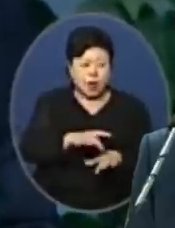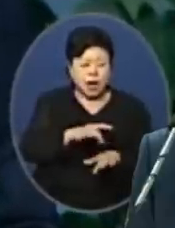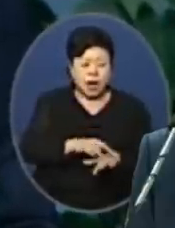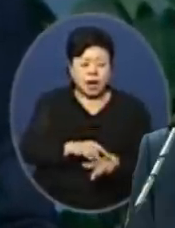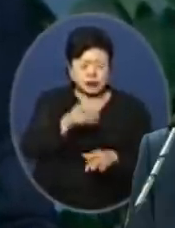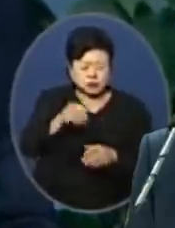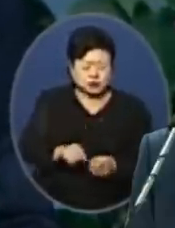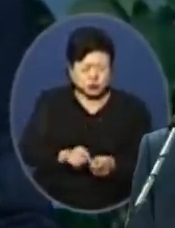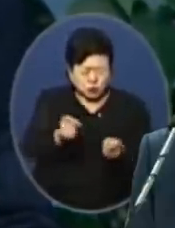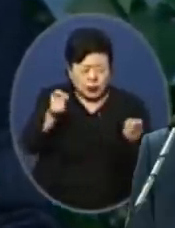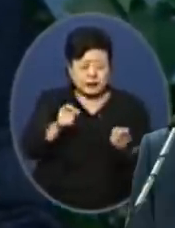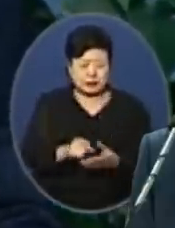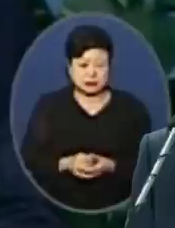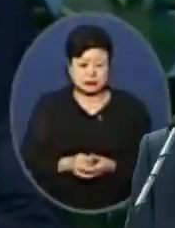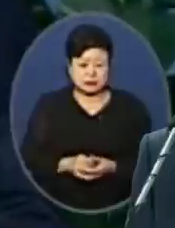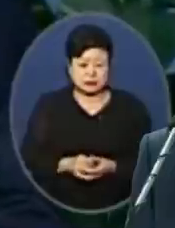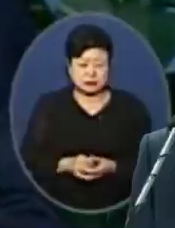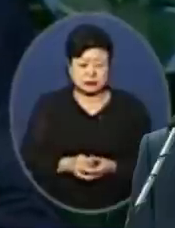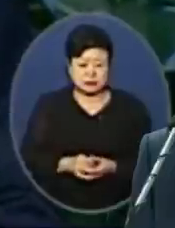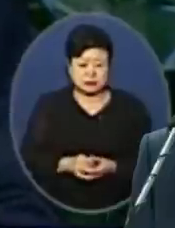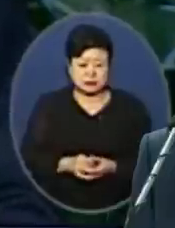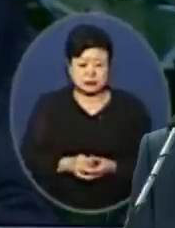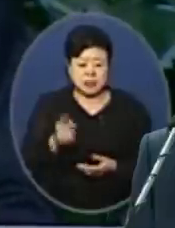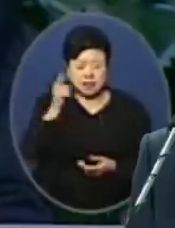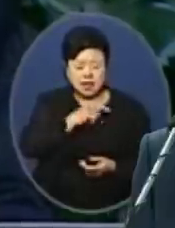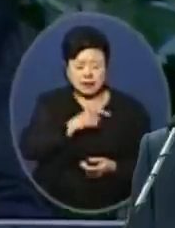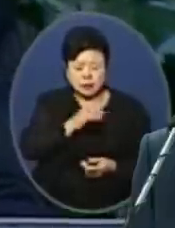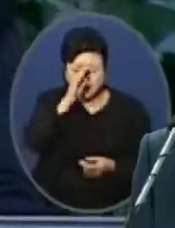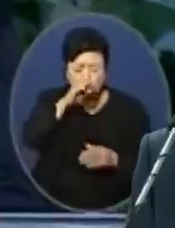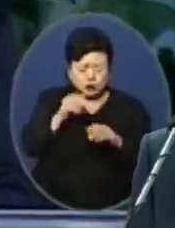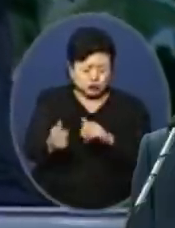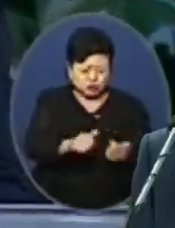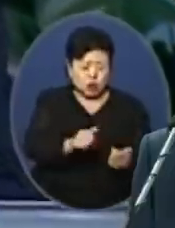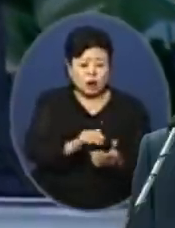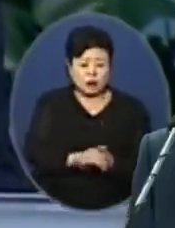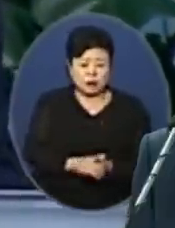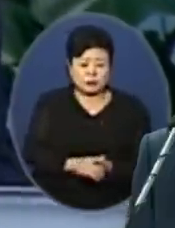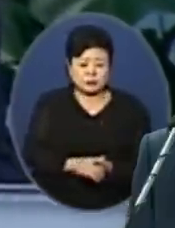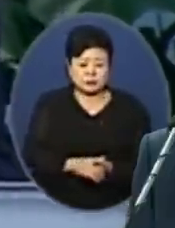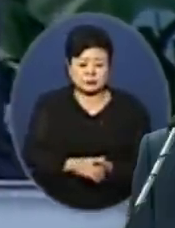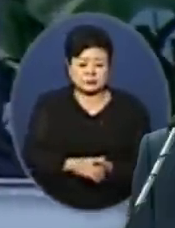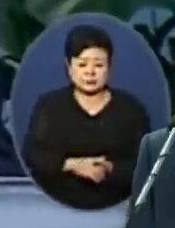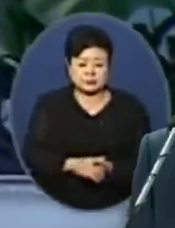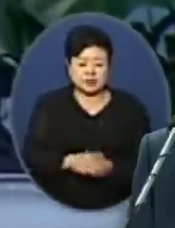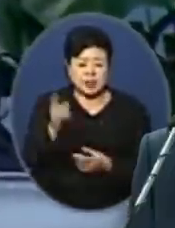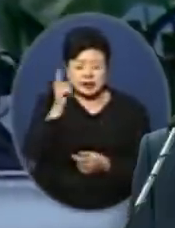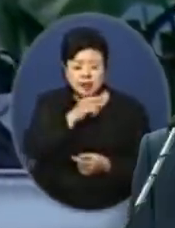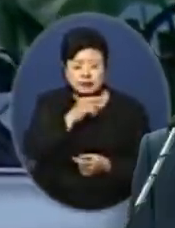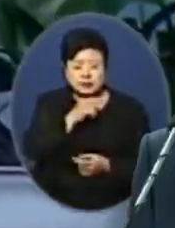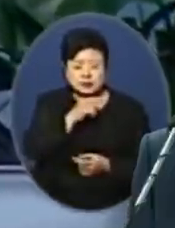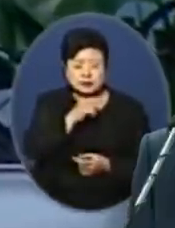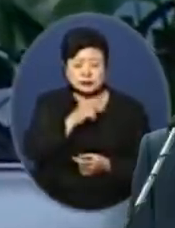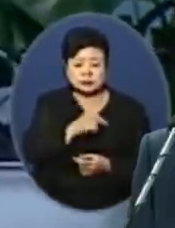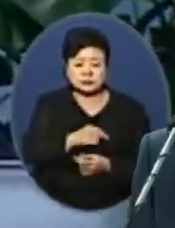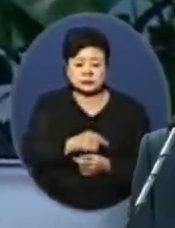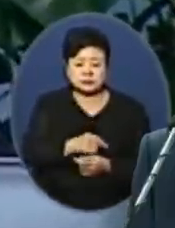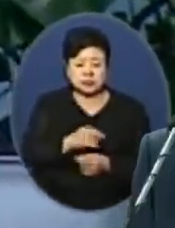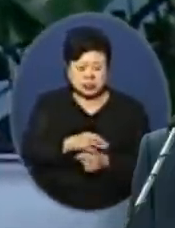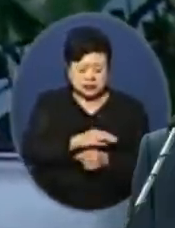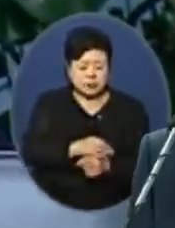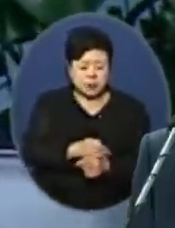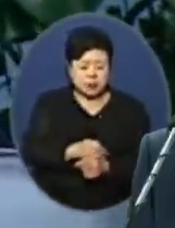골수를 짜게까지 하면서 나쁜 병을 죽이는 것입니다. 나쁜